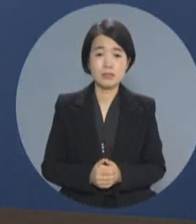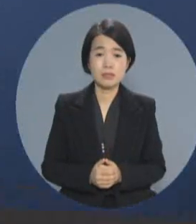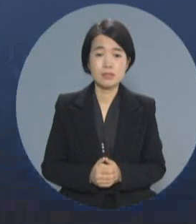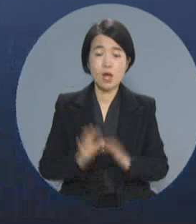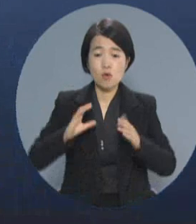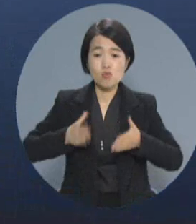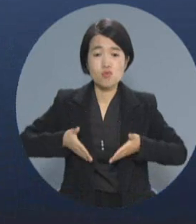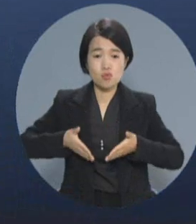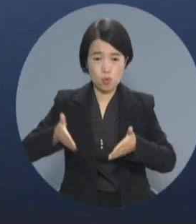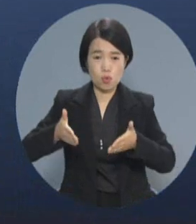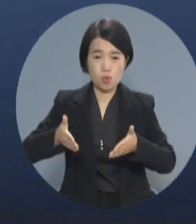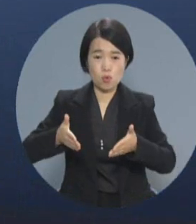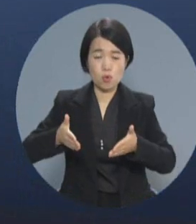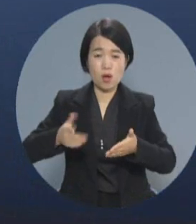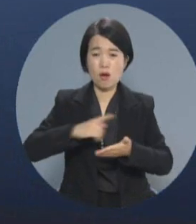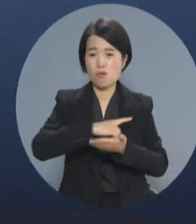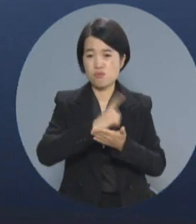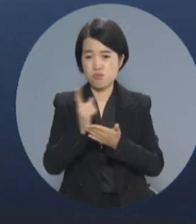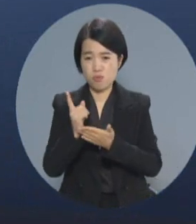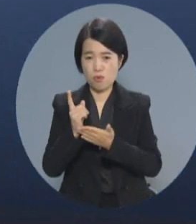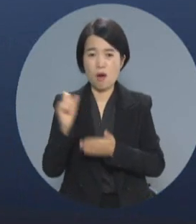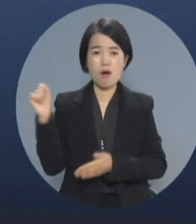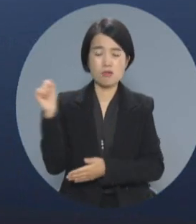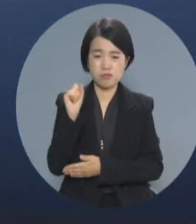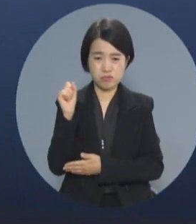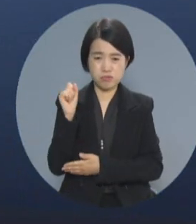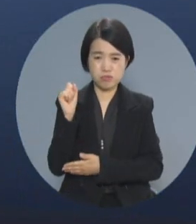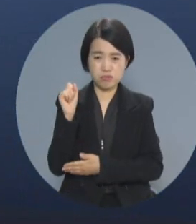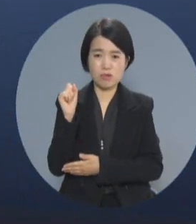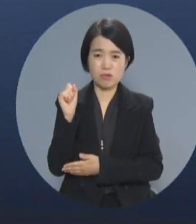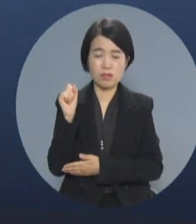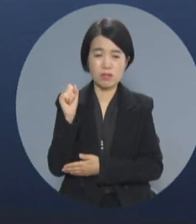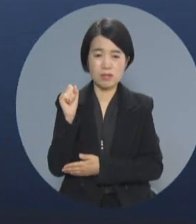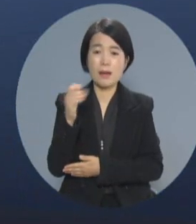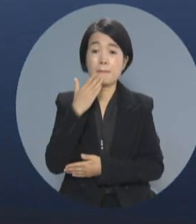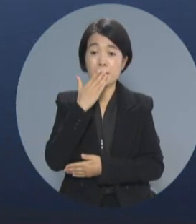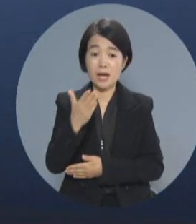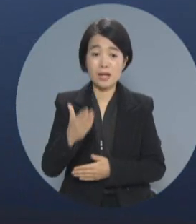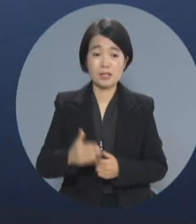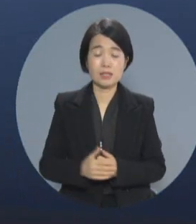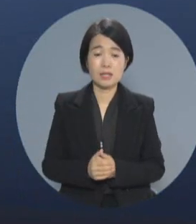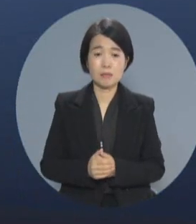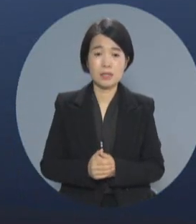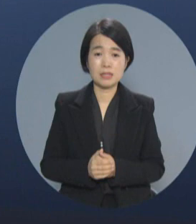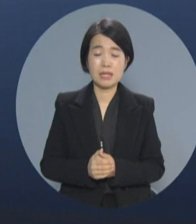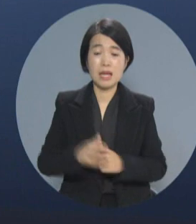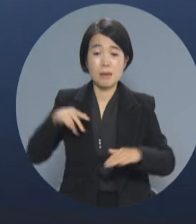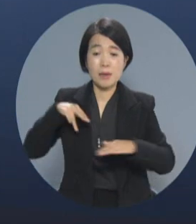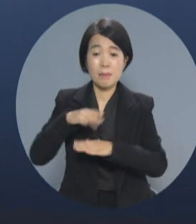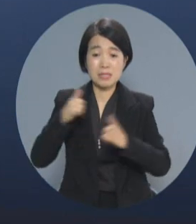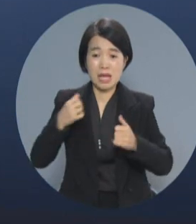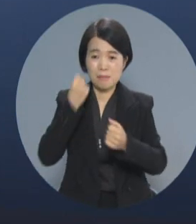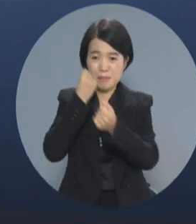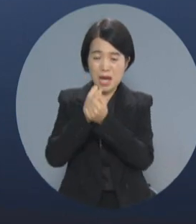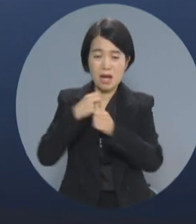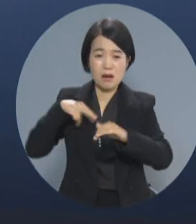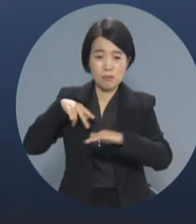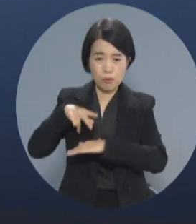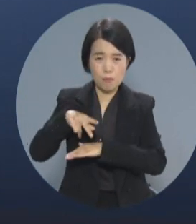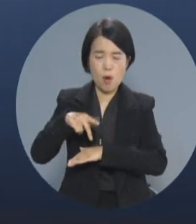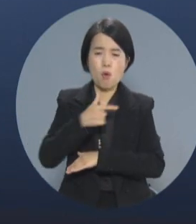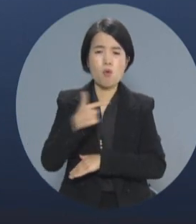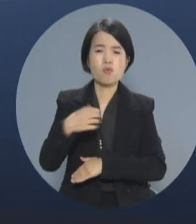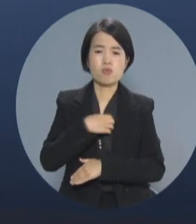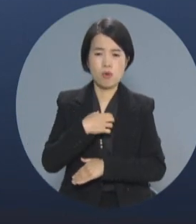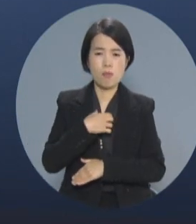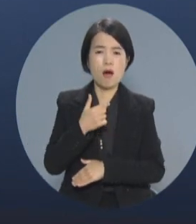국도 자체가 고속으로 차량이 하도록 설계되어 있기 때문에 보행자분들이 무단횡단을 하거나